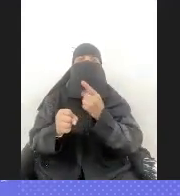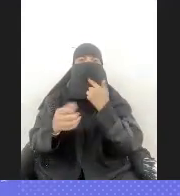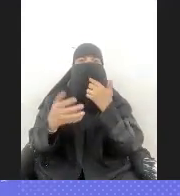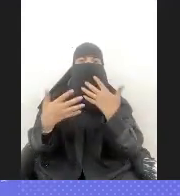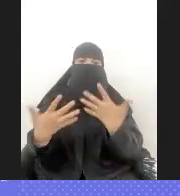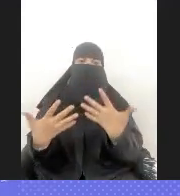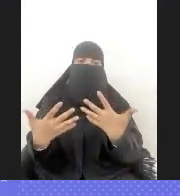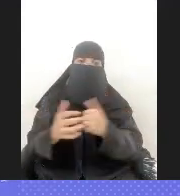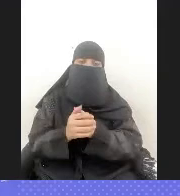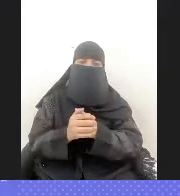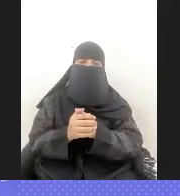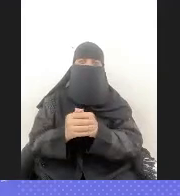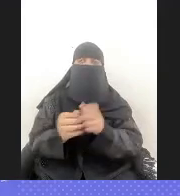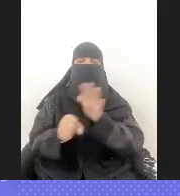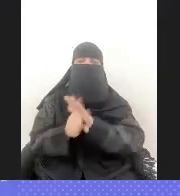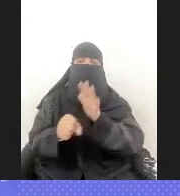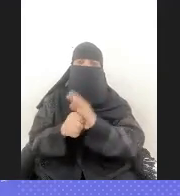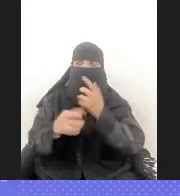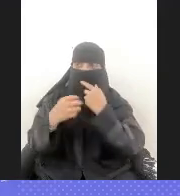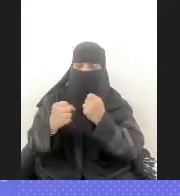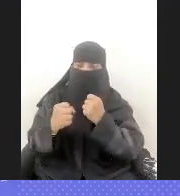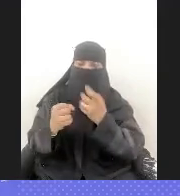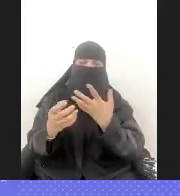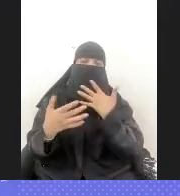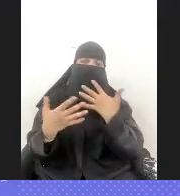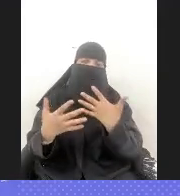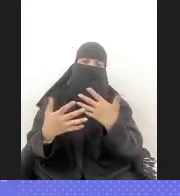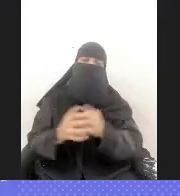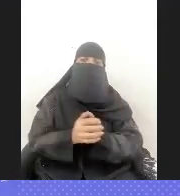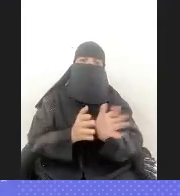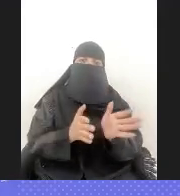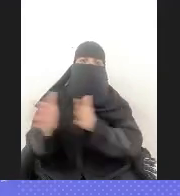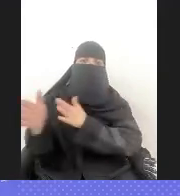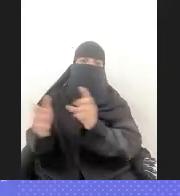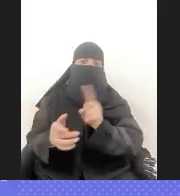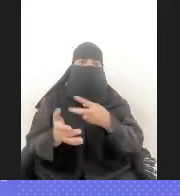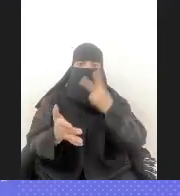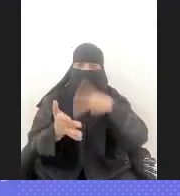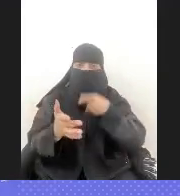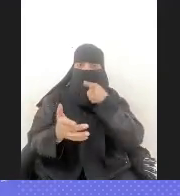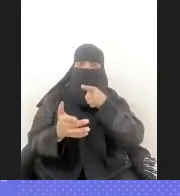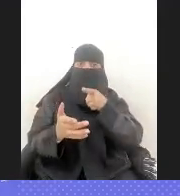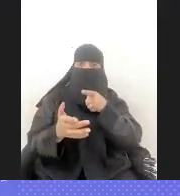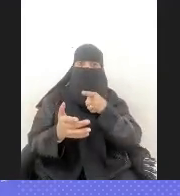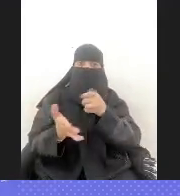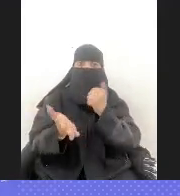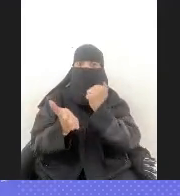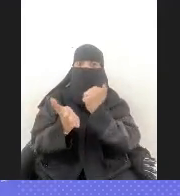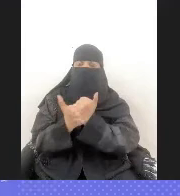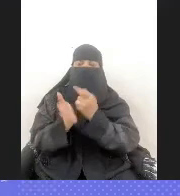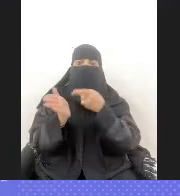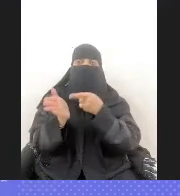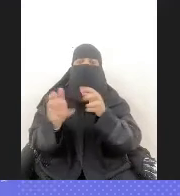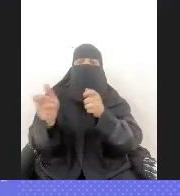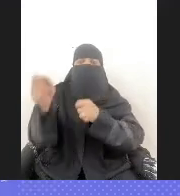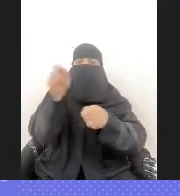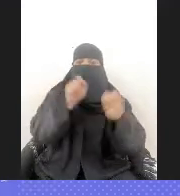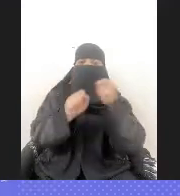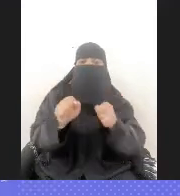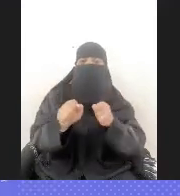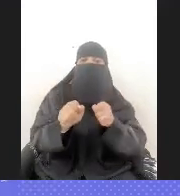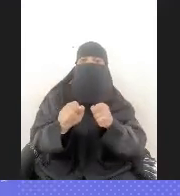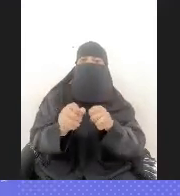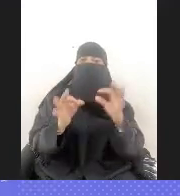طبعاً هل يمكن إن إحنا نحكم على جودة التصميم للتعلم المصغر بإنه يعني وفقاً